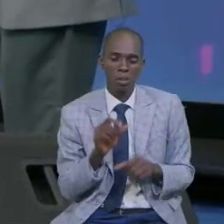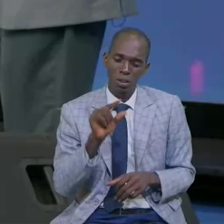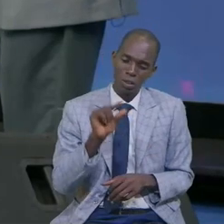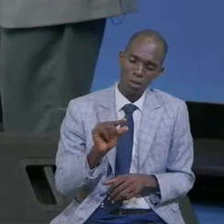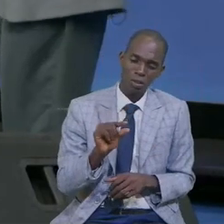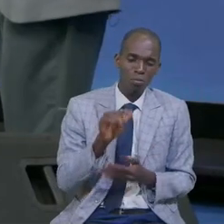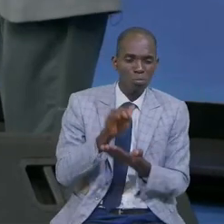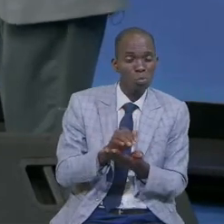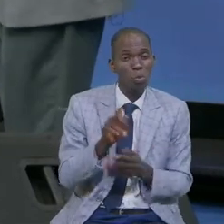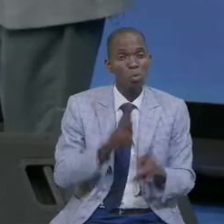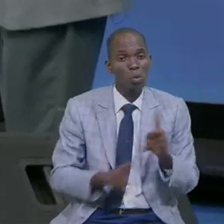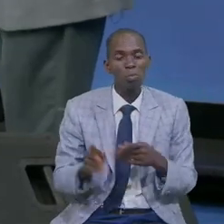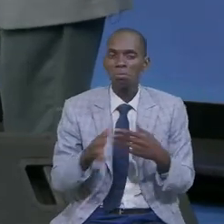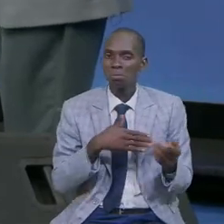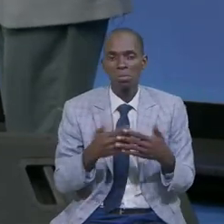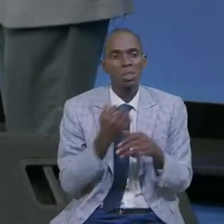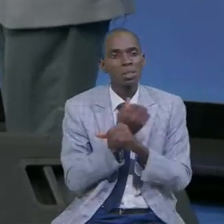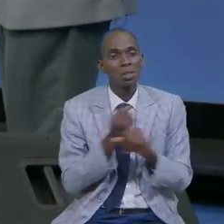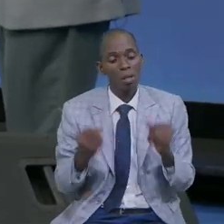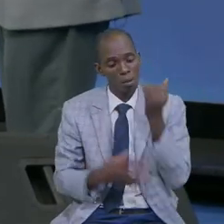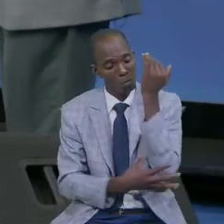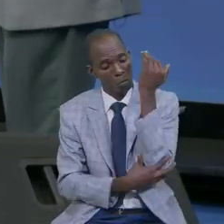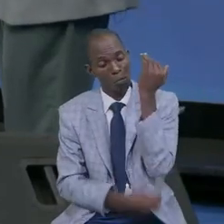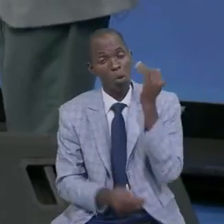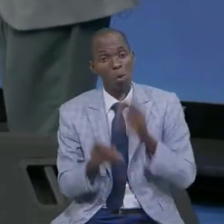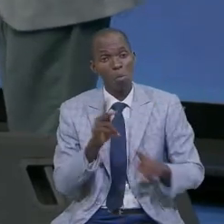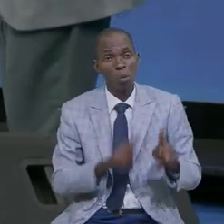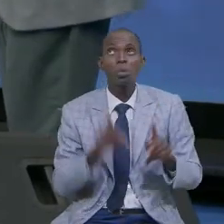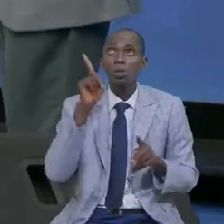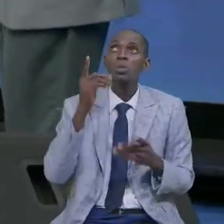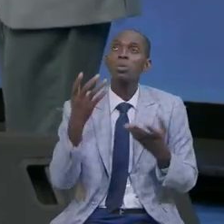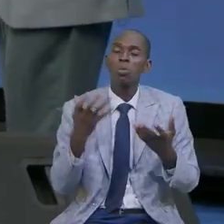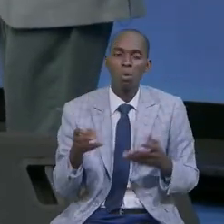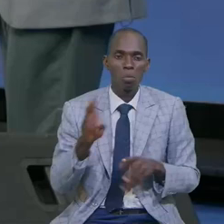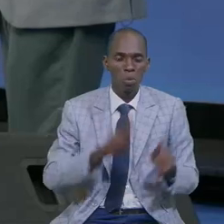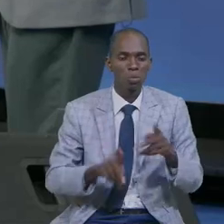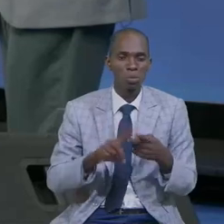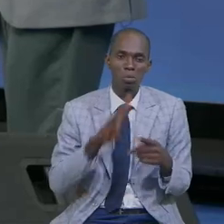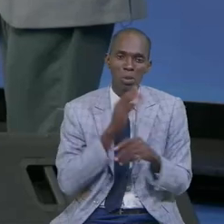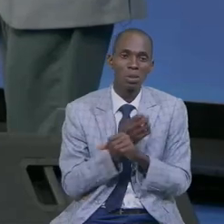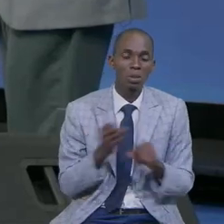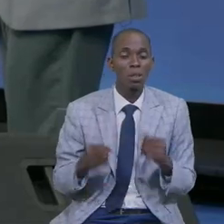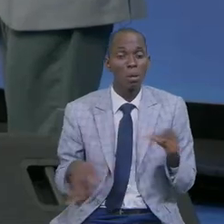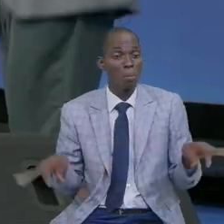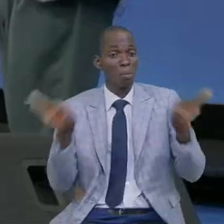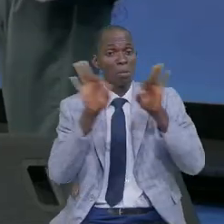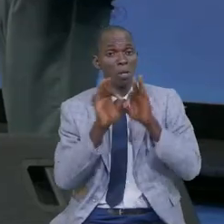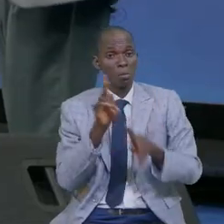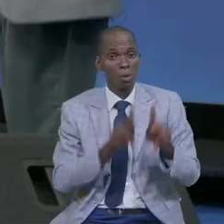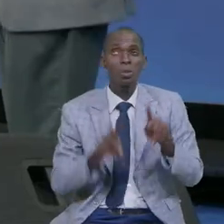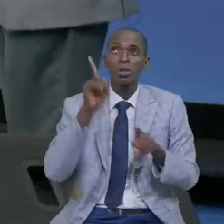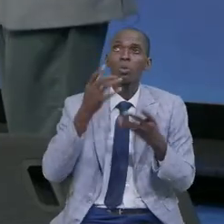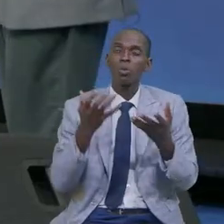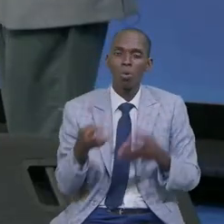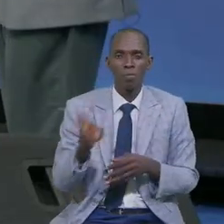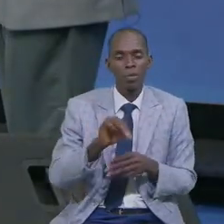sauvés. Les hommes pauvres, il veut qu'ils soient sauvés. Les hommes importants, il veut qu'ils soient sauvés. Les